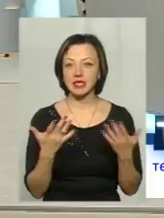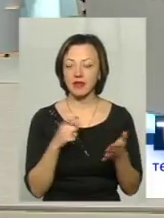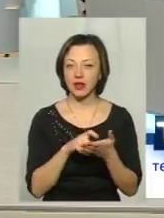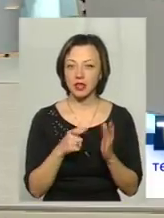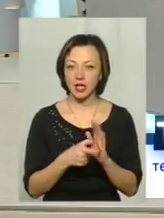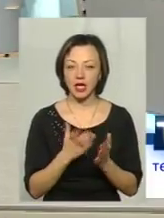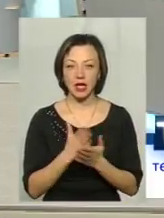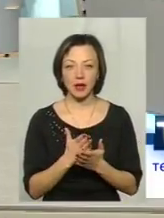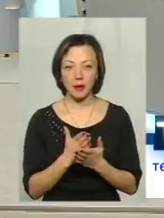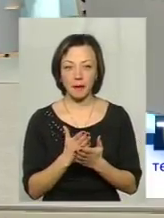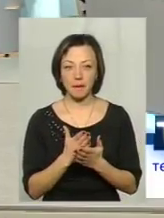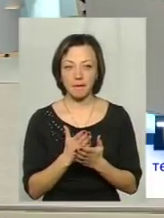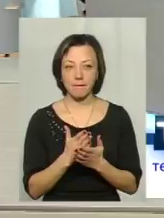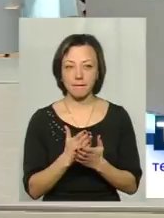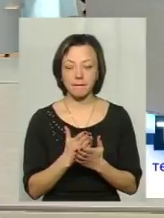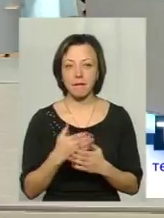різні квартири є.